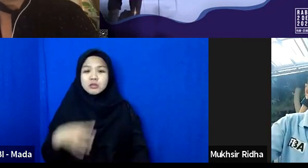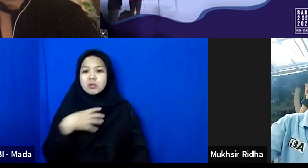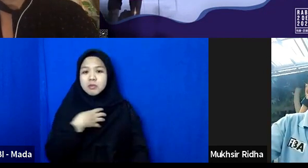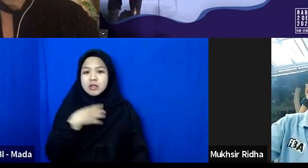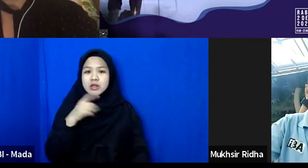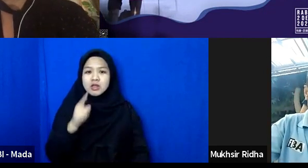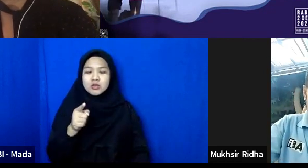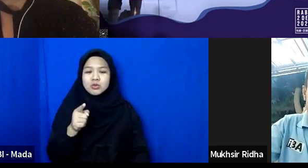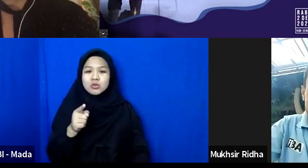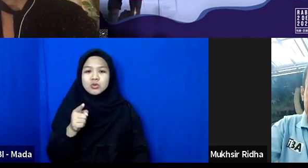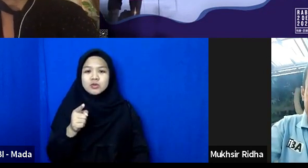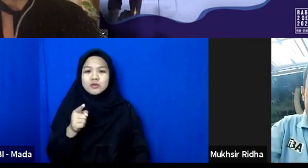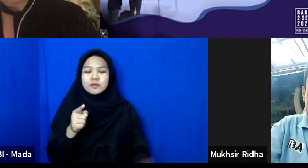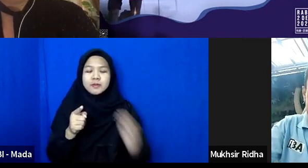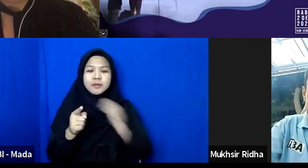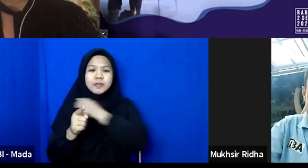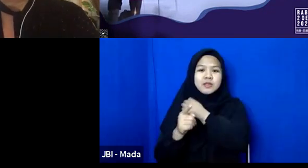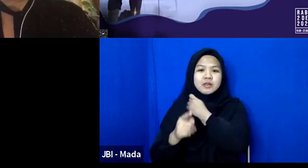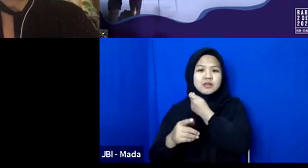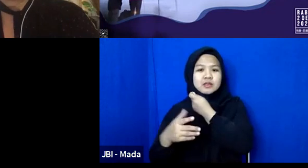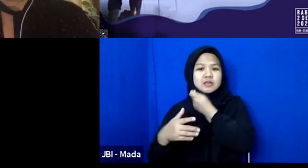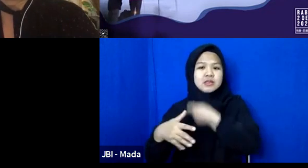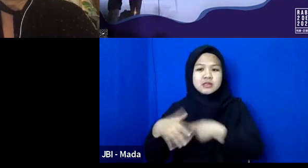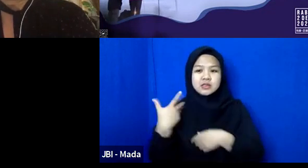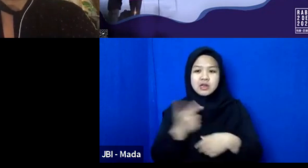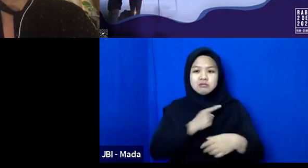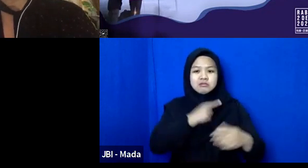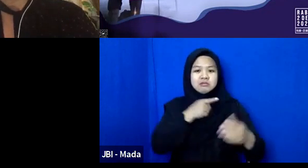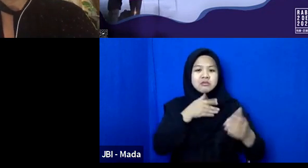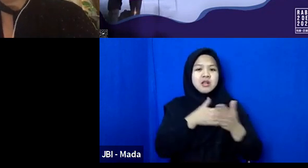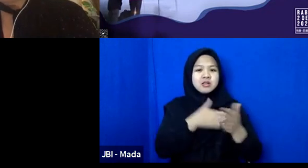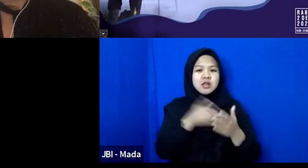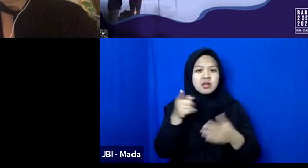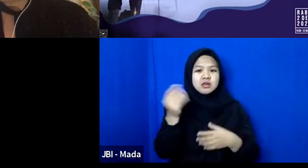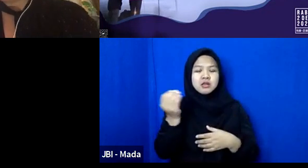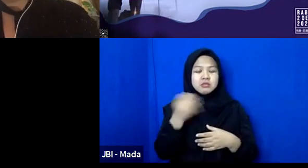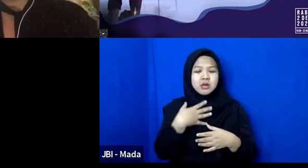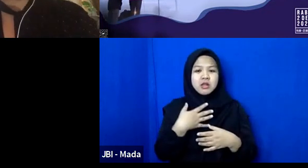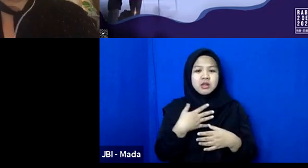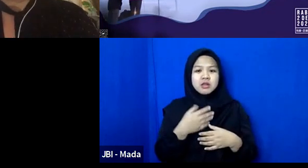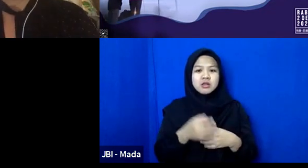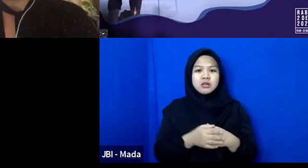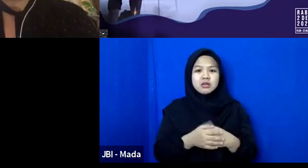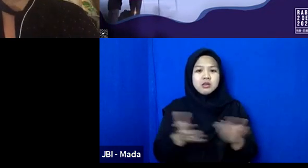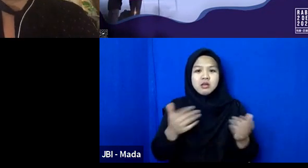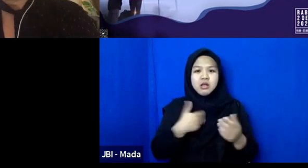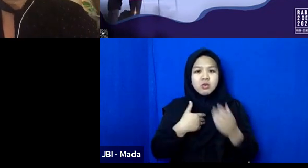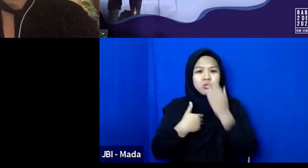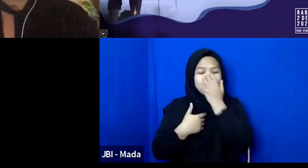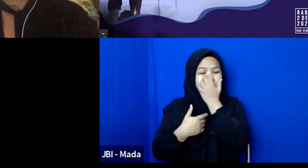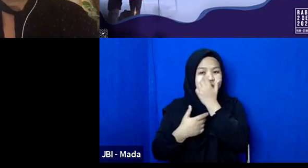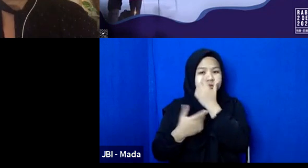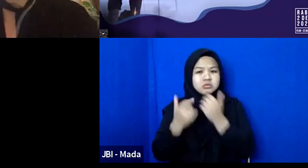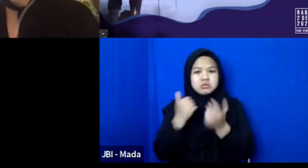itu dia memang senang menantang diri sendiri gitu jadi dia tuh bilang apa namanya ah aku tuh